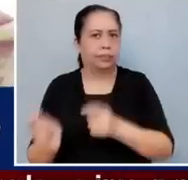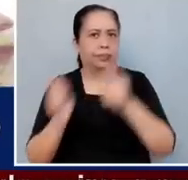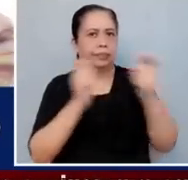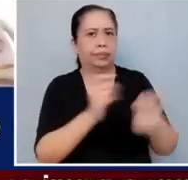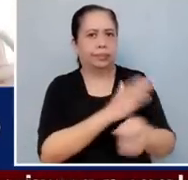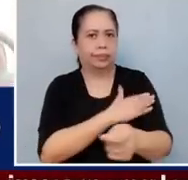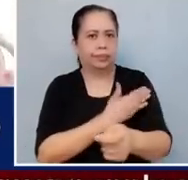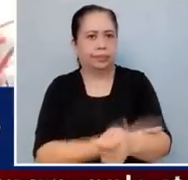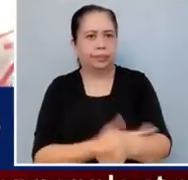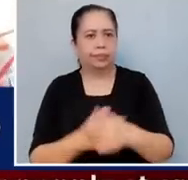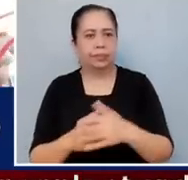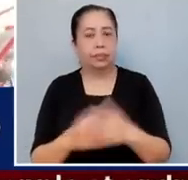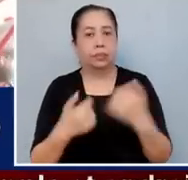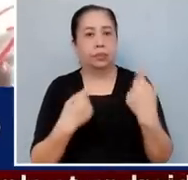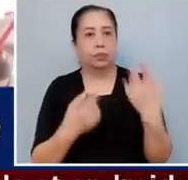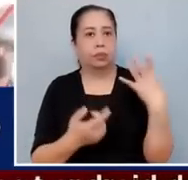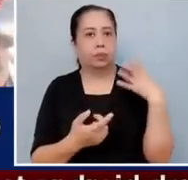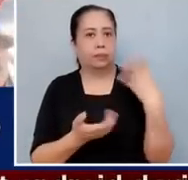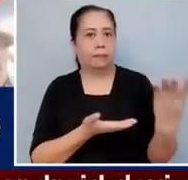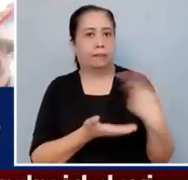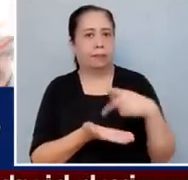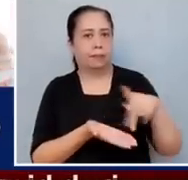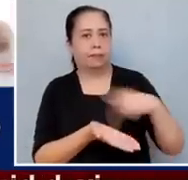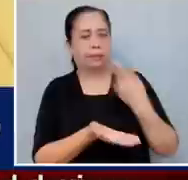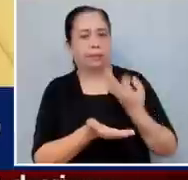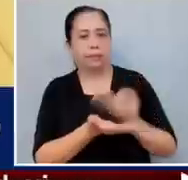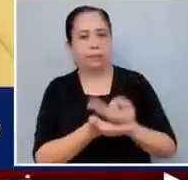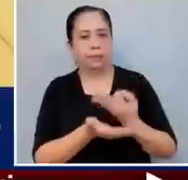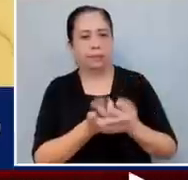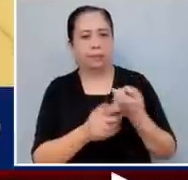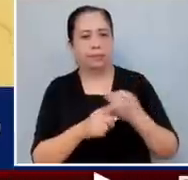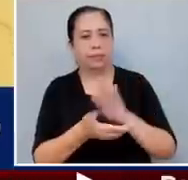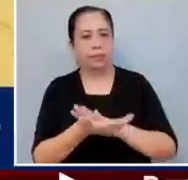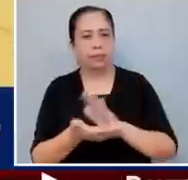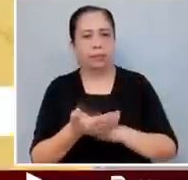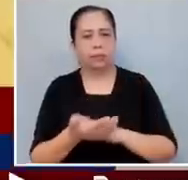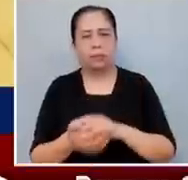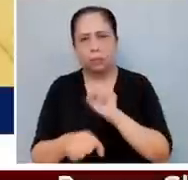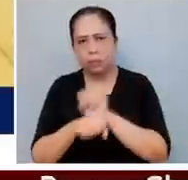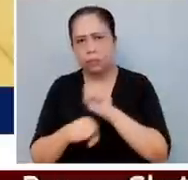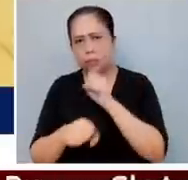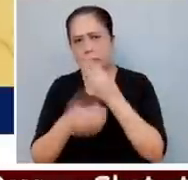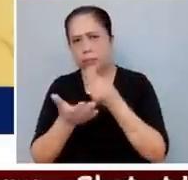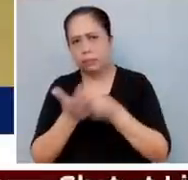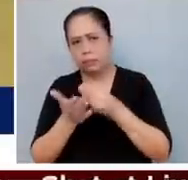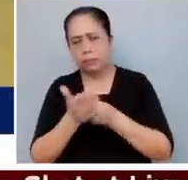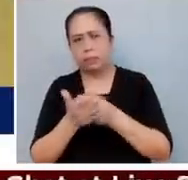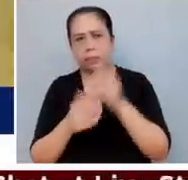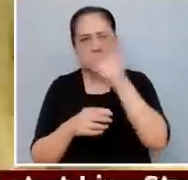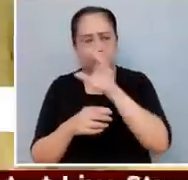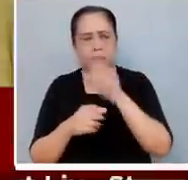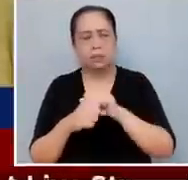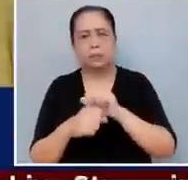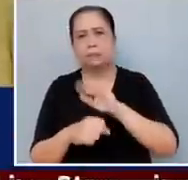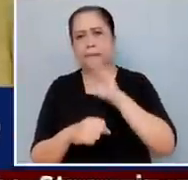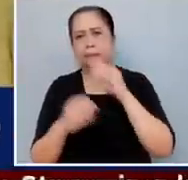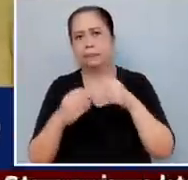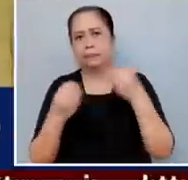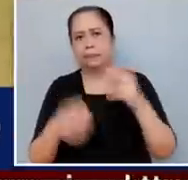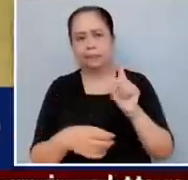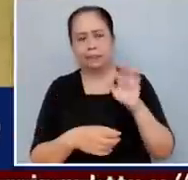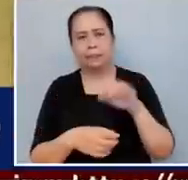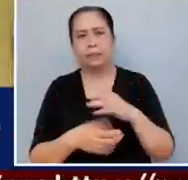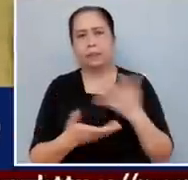anak. Habang naghihintay na maibalik ang binayad sa eskwelahan. Hard-earned money yon, pang tuition ng mga bata. Sama ng loob namin as parents